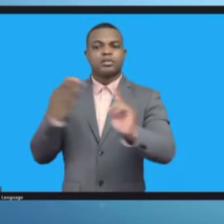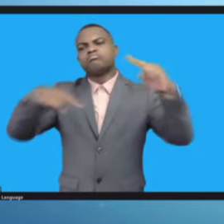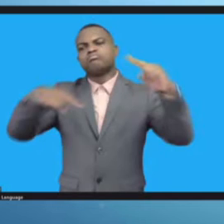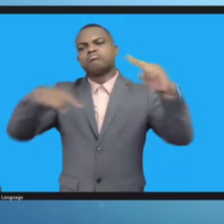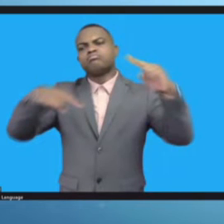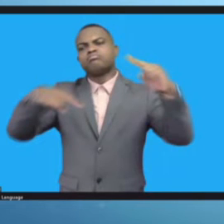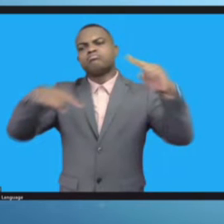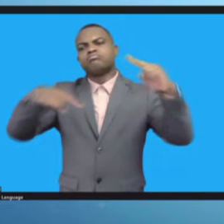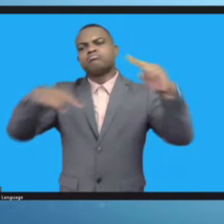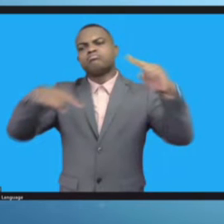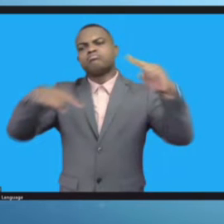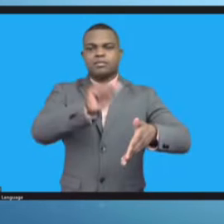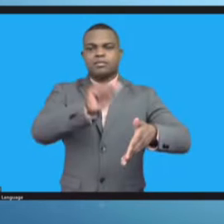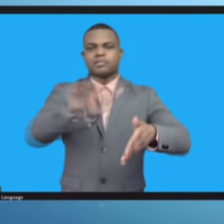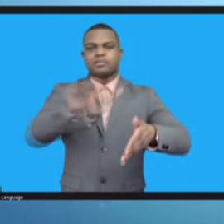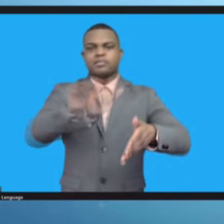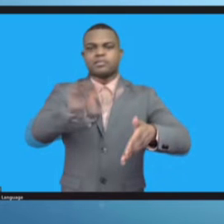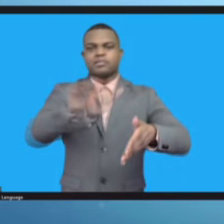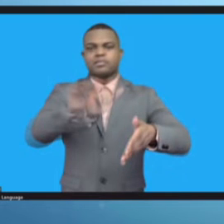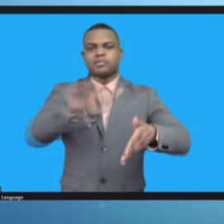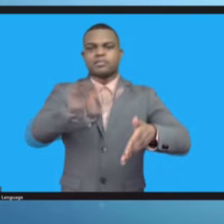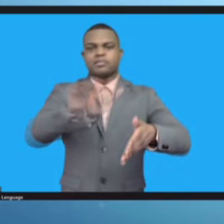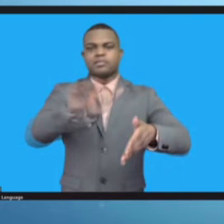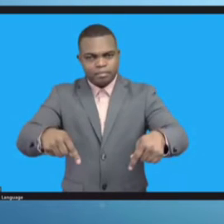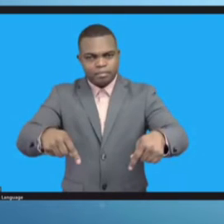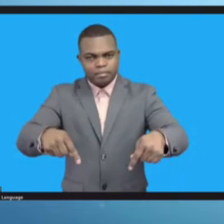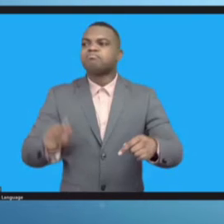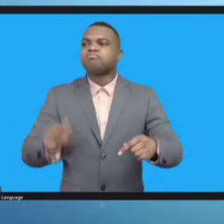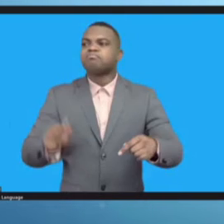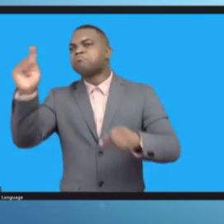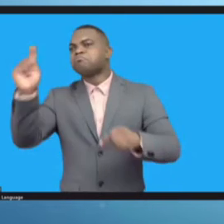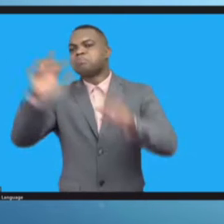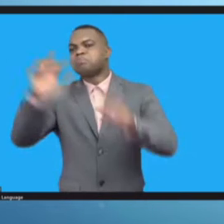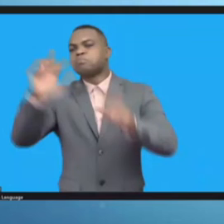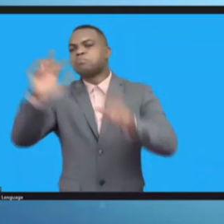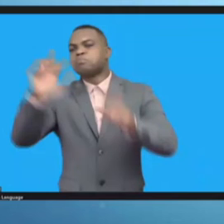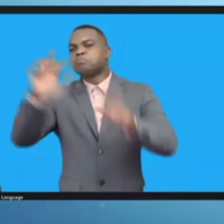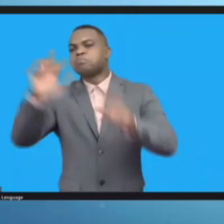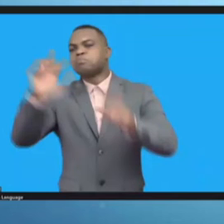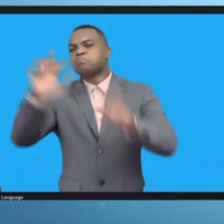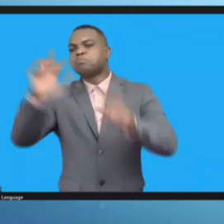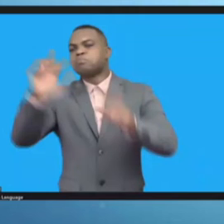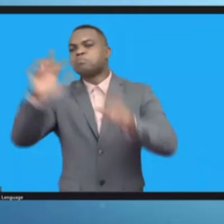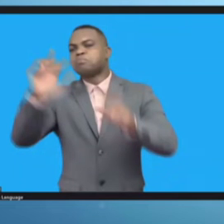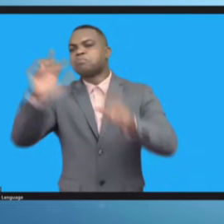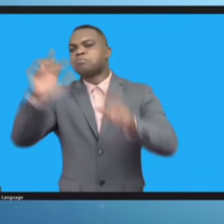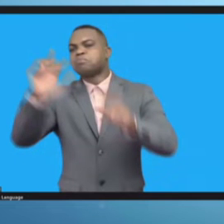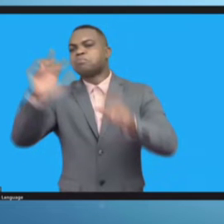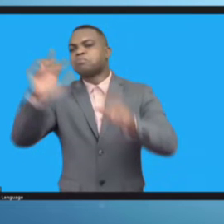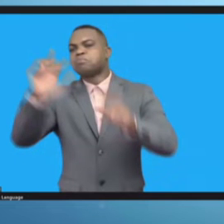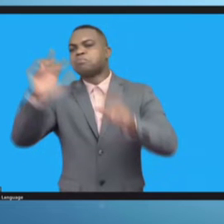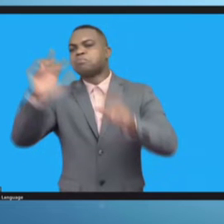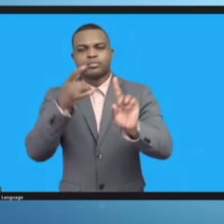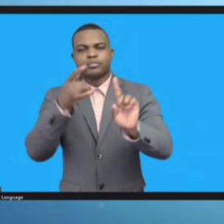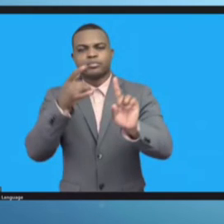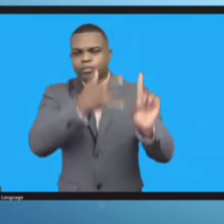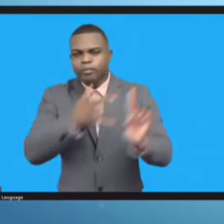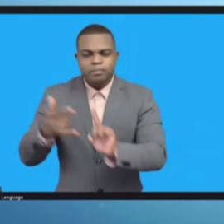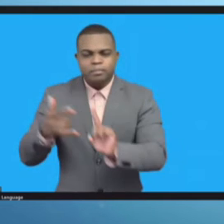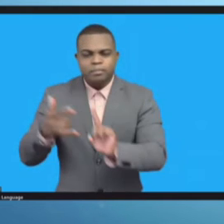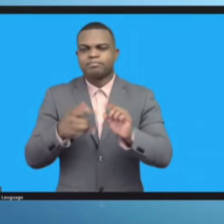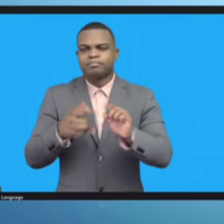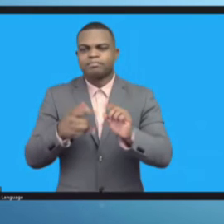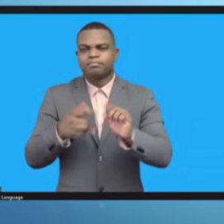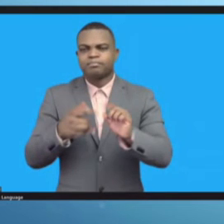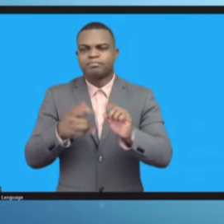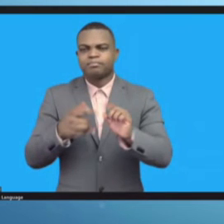我们在这里讨论各种各样的主题， 不论他们是在现场参